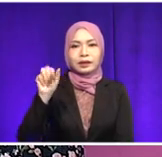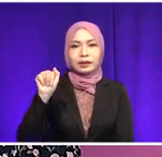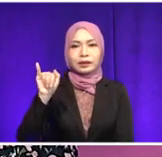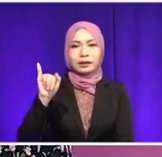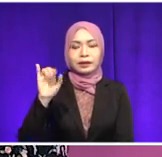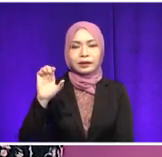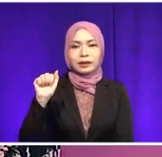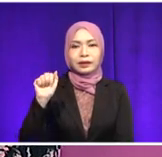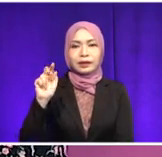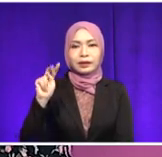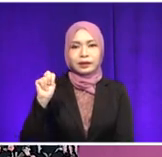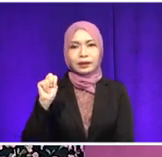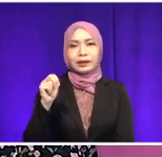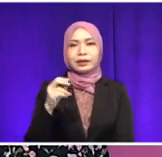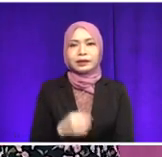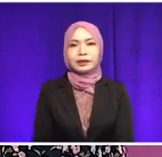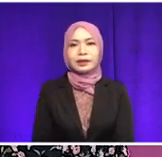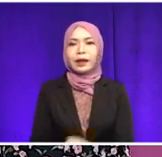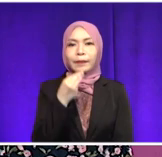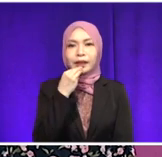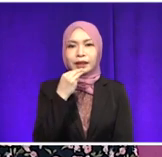makanan antar bangsa